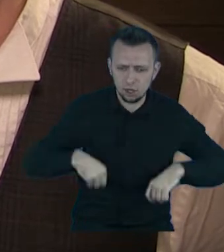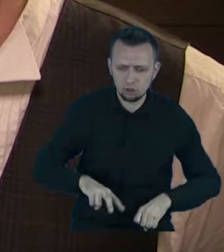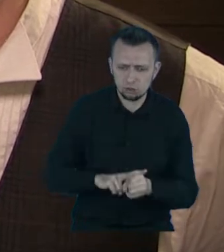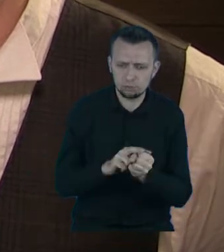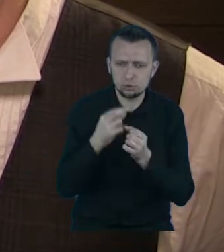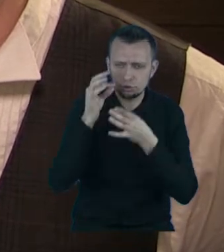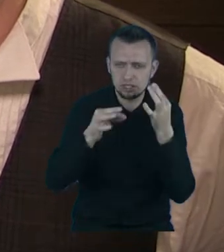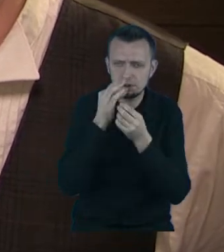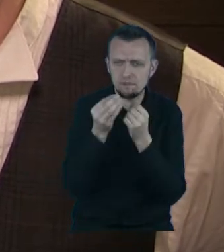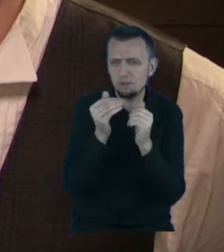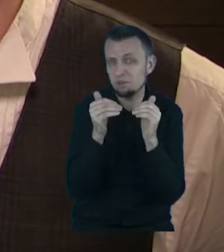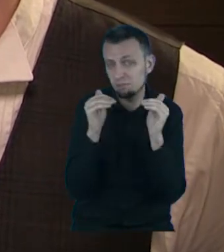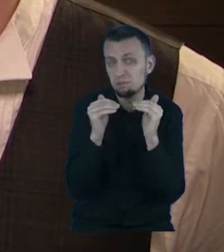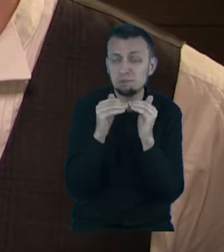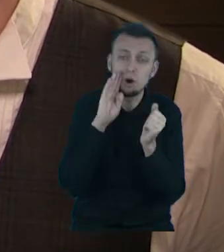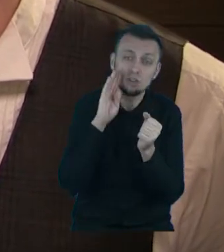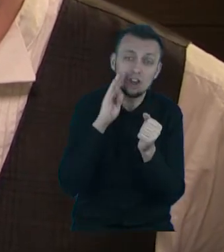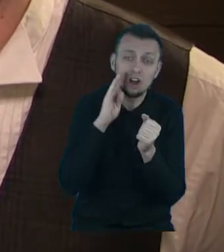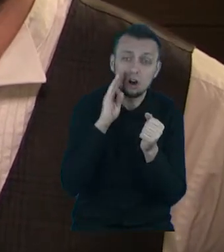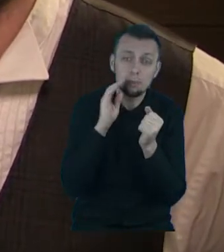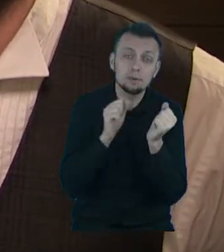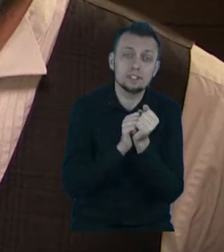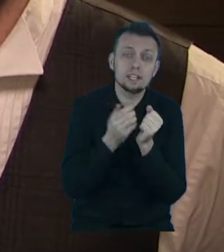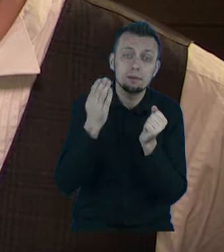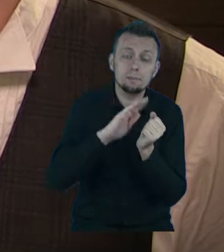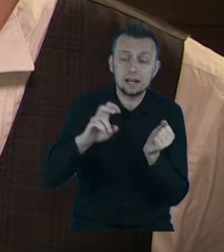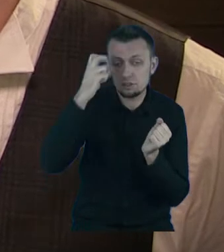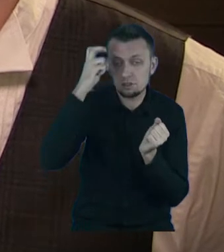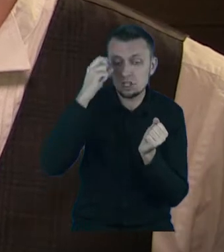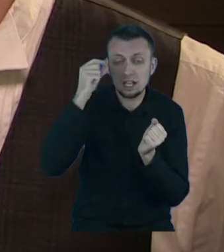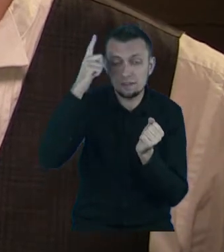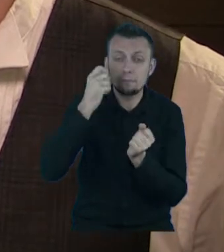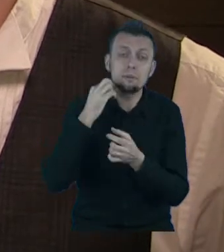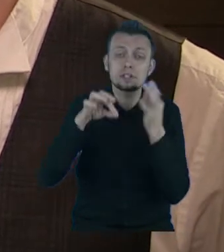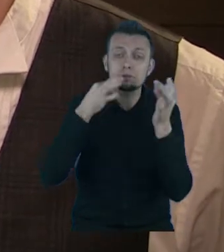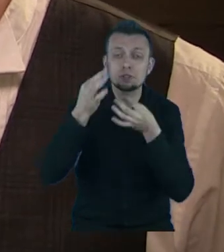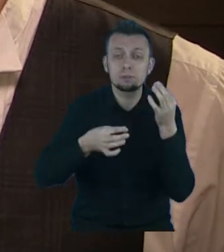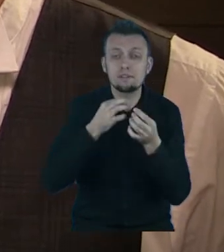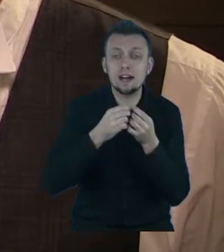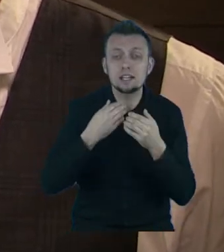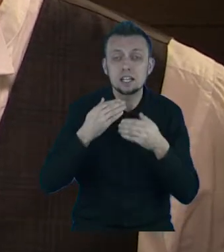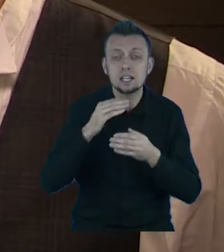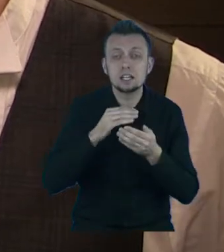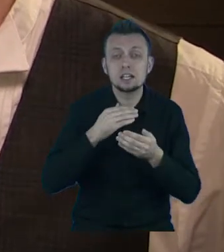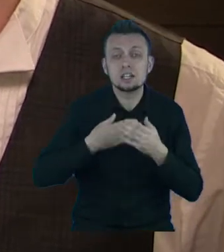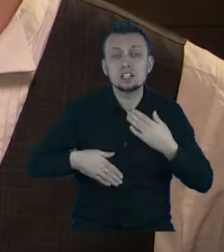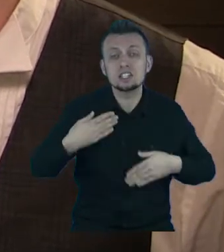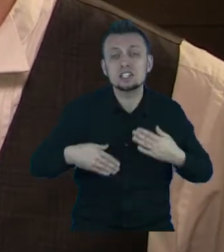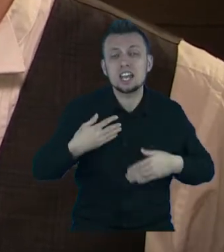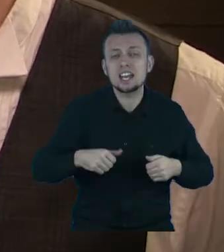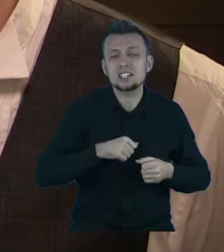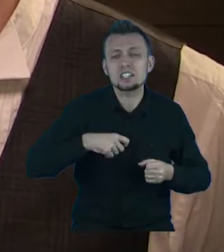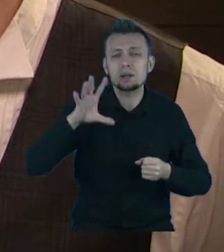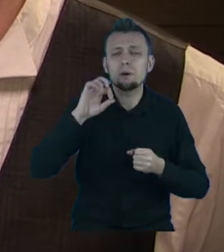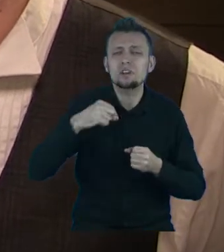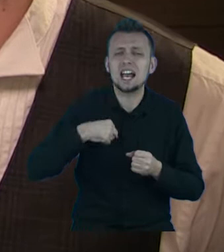wysoki poziom i te interpretacje naprawdę były poruszające. A z tego się też cieszę, bo jestem tutaj trzeci raz. Fakt, że po